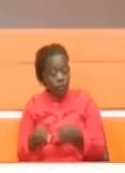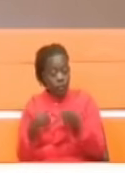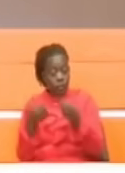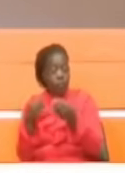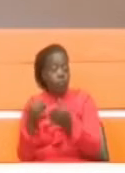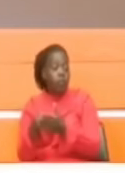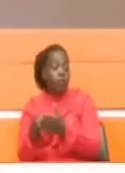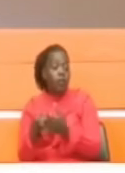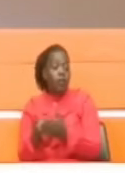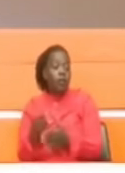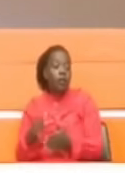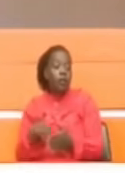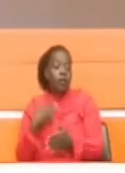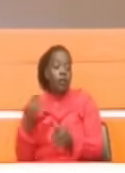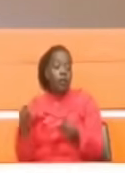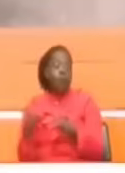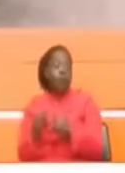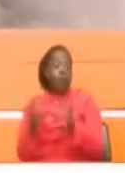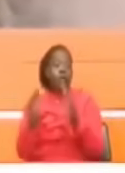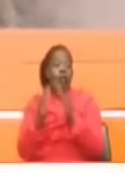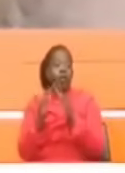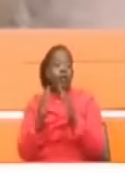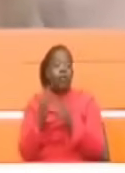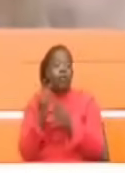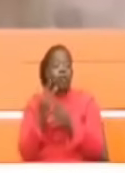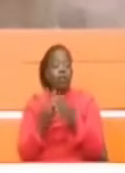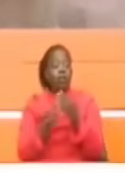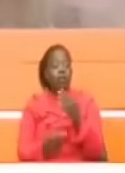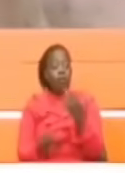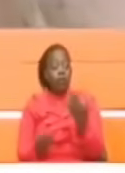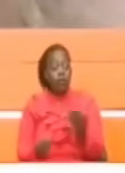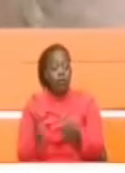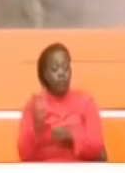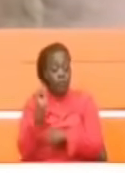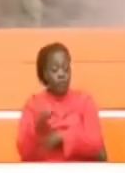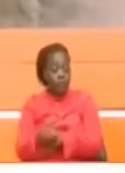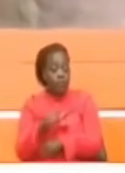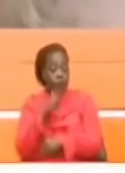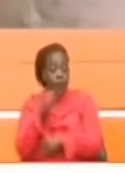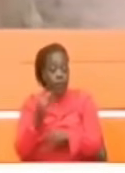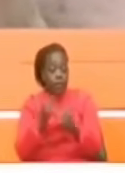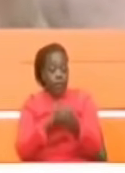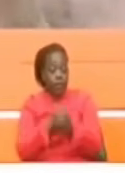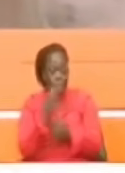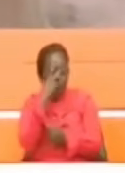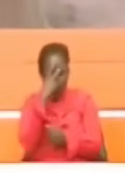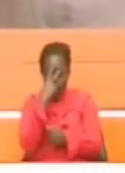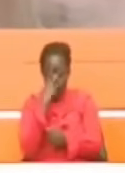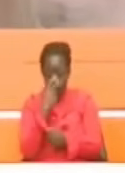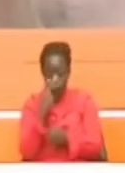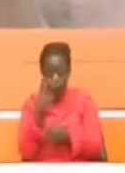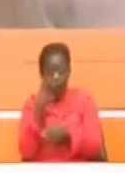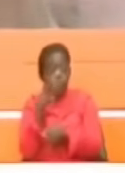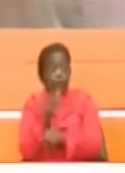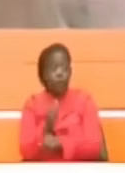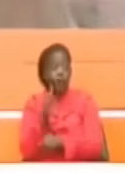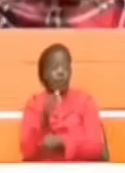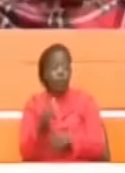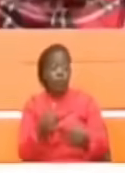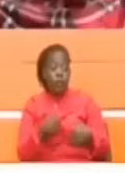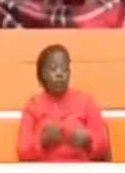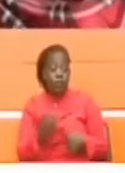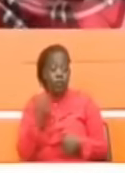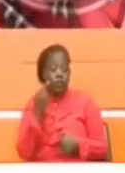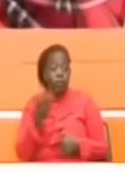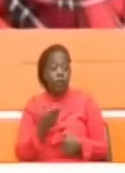ssente zange era ennyumba yaffe babiri. Mbuto agusalidde malimo nti omukwano gwamuziba amaaso ne yeesiga muganzi we